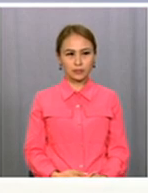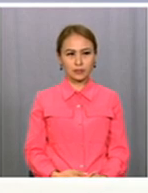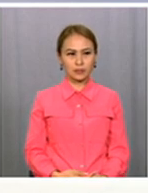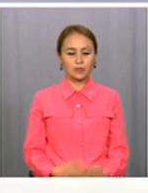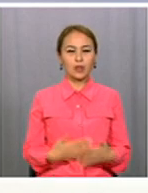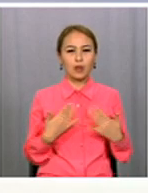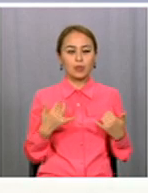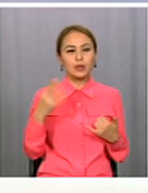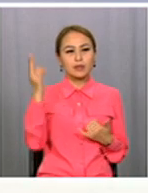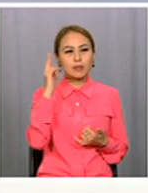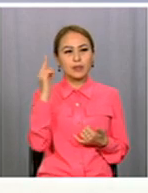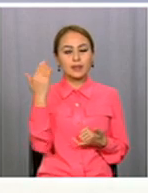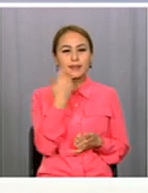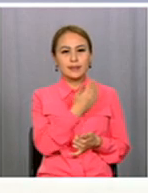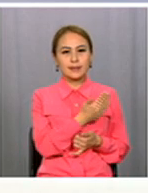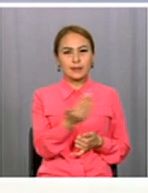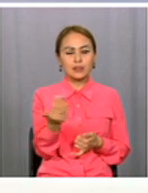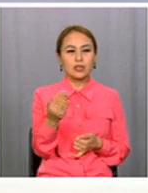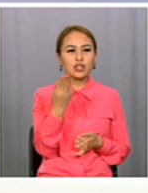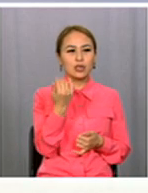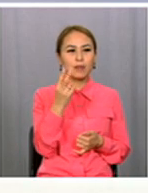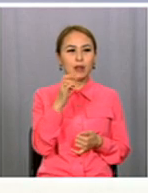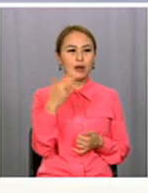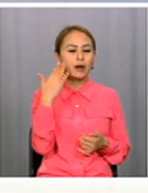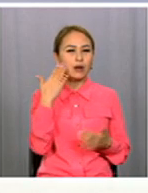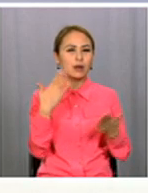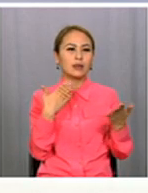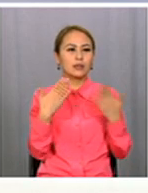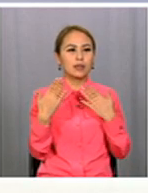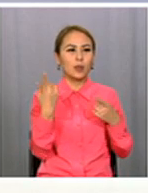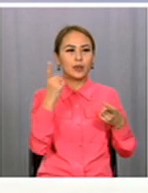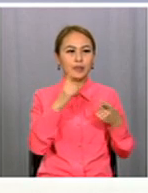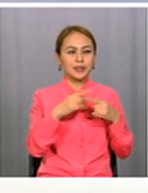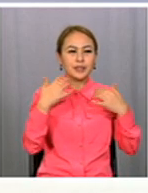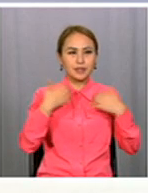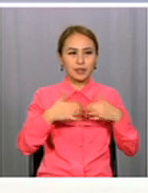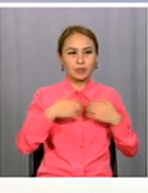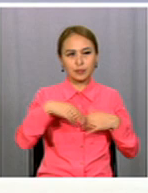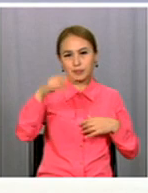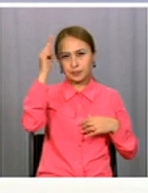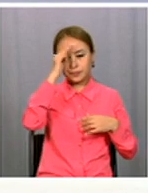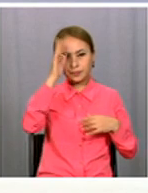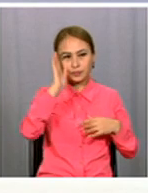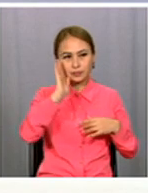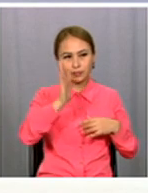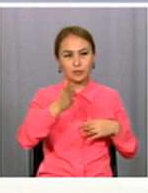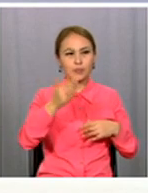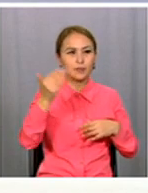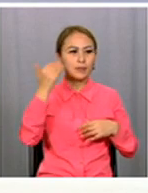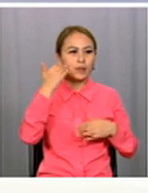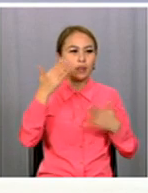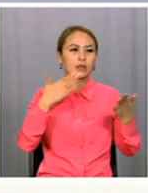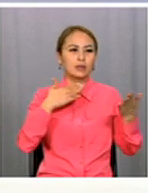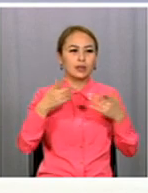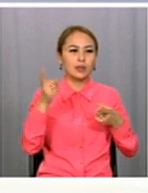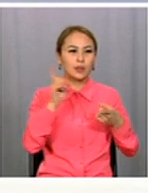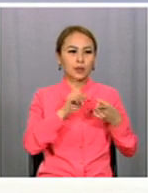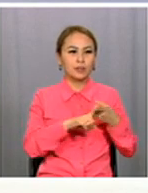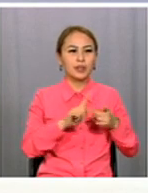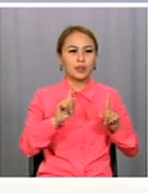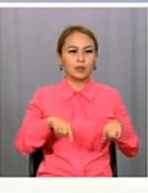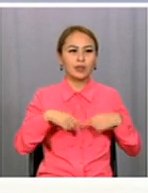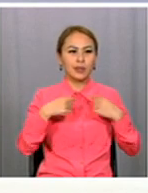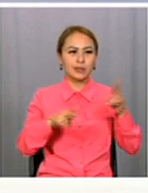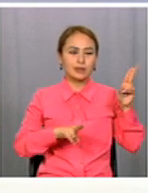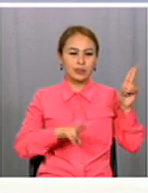Бүгінгі сабақта сіз шамалар арасындағы тәуелділікке есеп шығаруды меңгересіз, шамалар арасындағы тәуелділіктердің